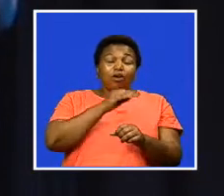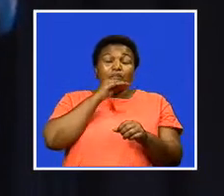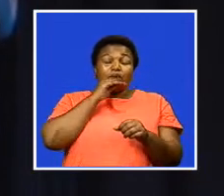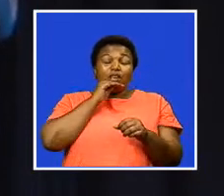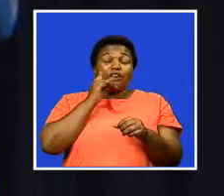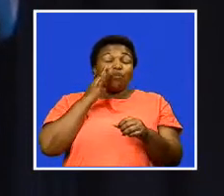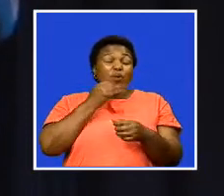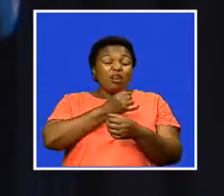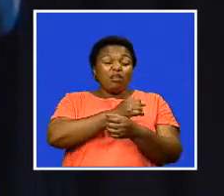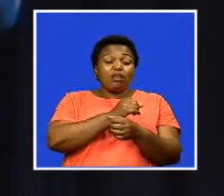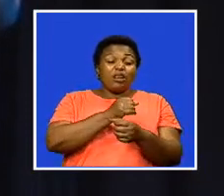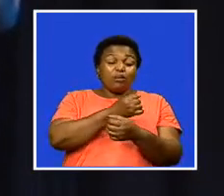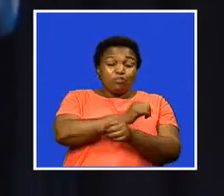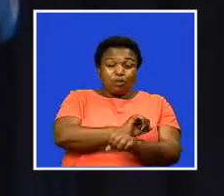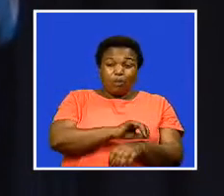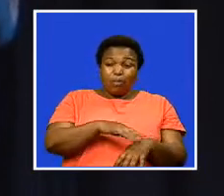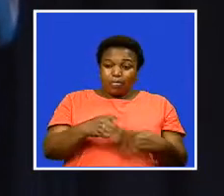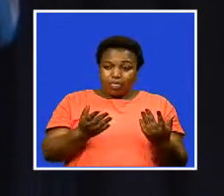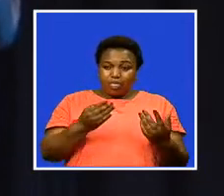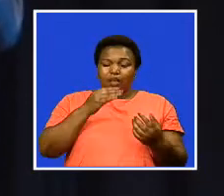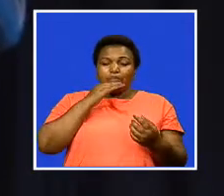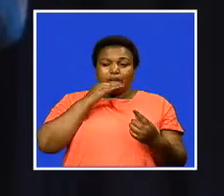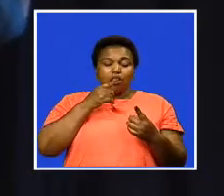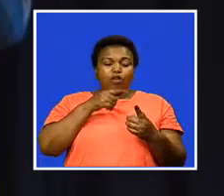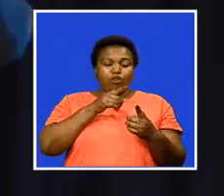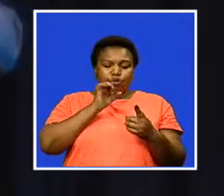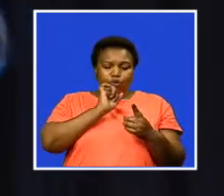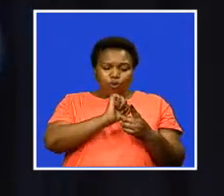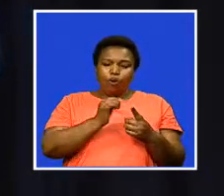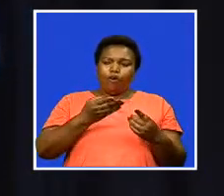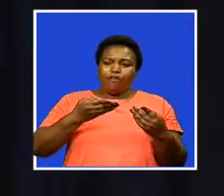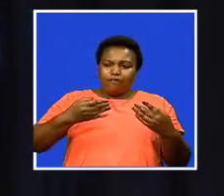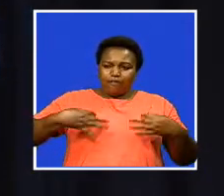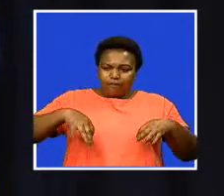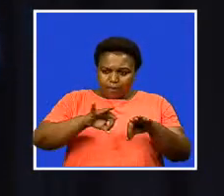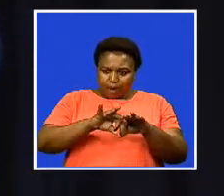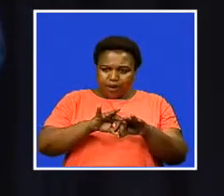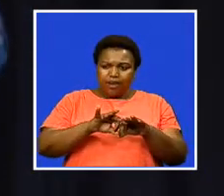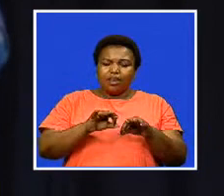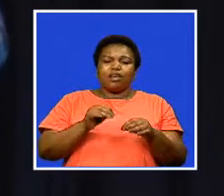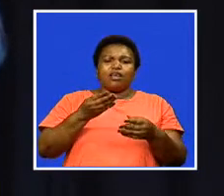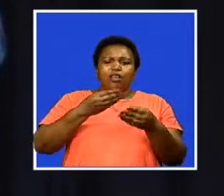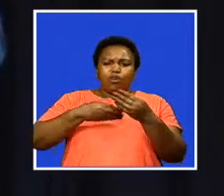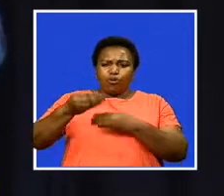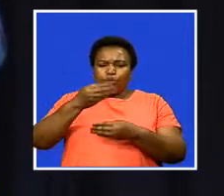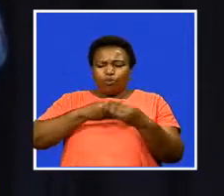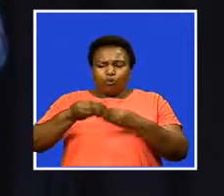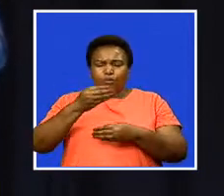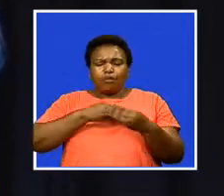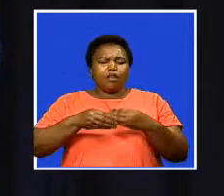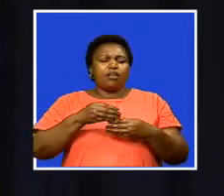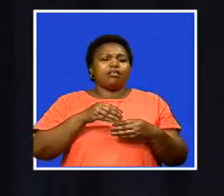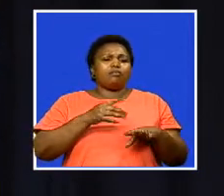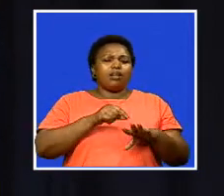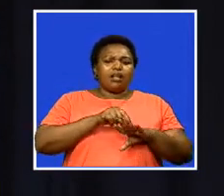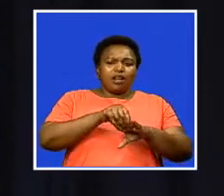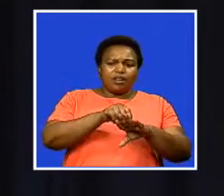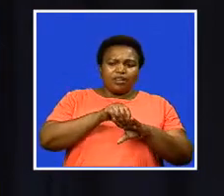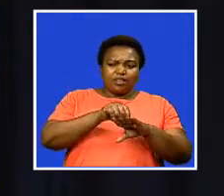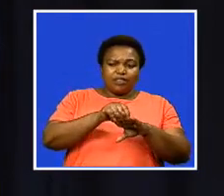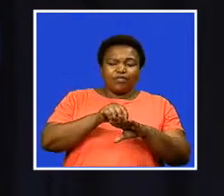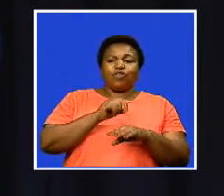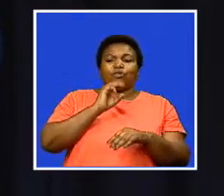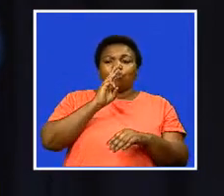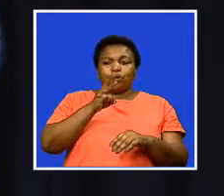kulimala umndeni wakho kulimala umnotho kulimale konke lokungahle kulimale si yabonga nje